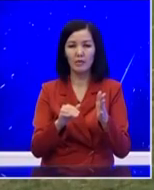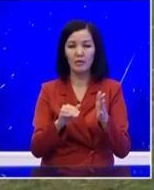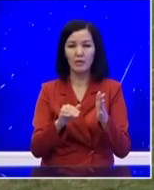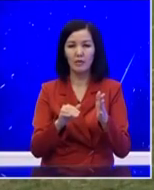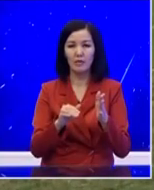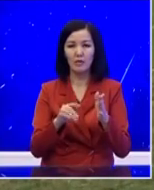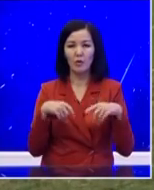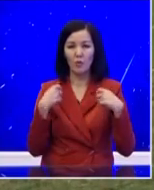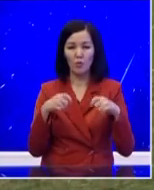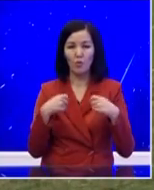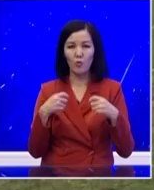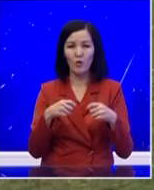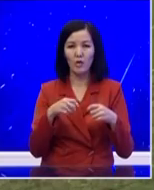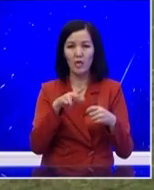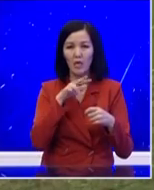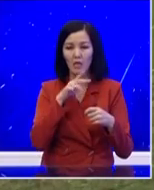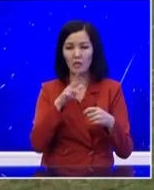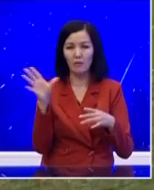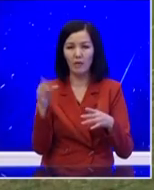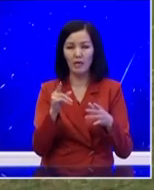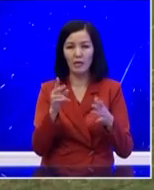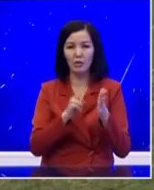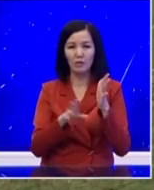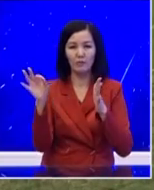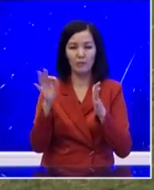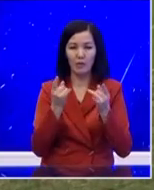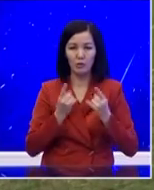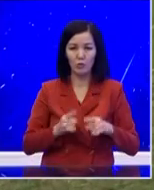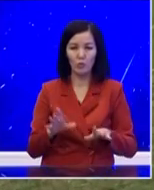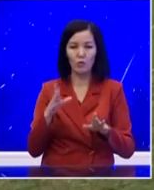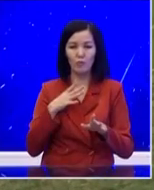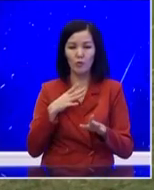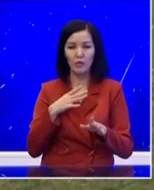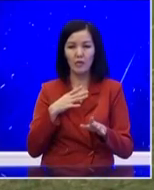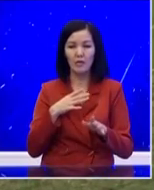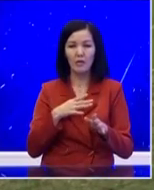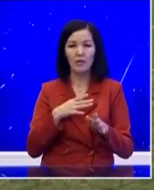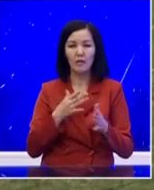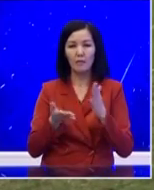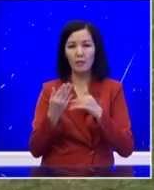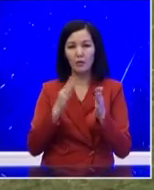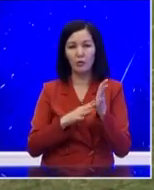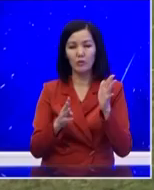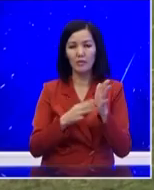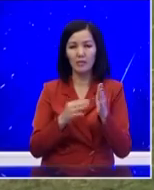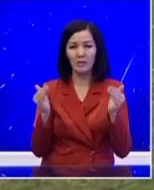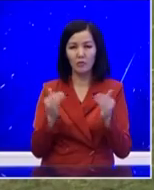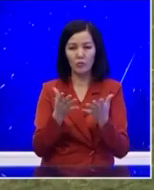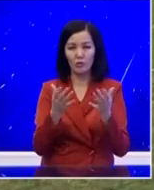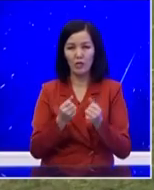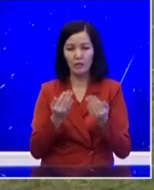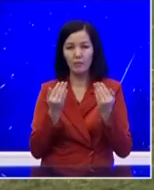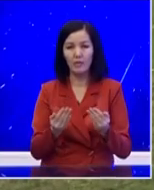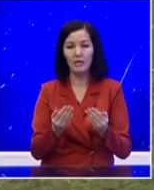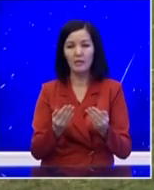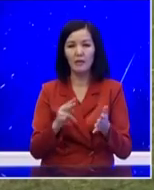ешкінің 70%-ы төлдеп бітті. Енді былтырғы жылы әр жүз аналықтан 98-ден қозалғамыз. Биылғы жылы